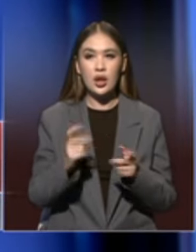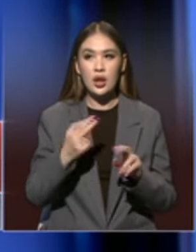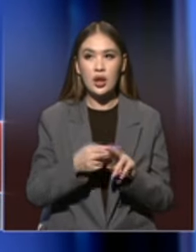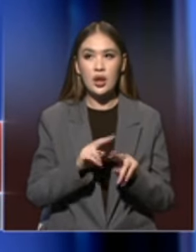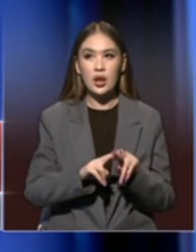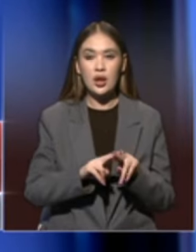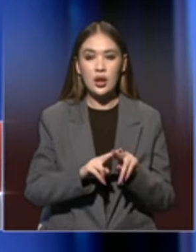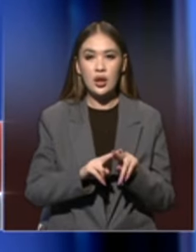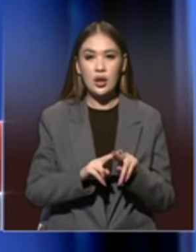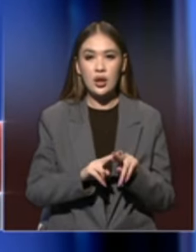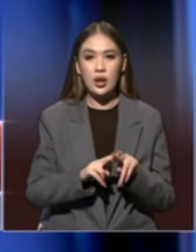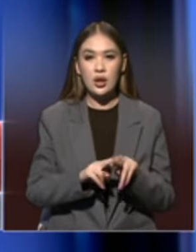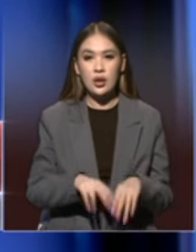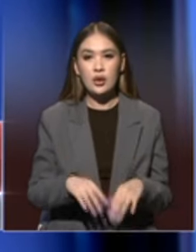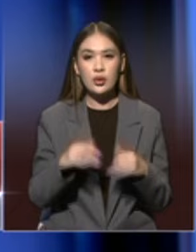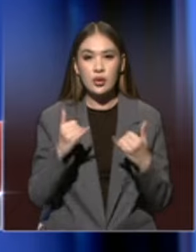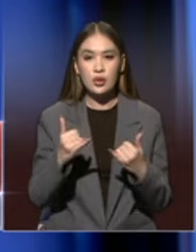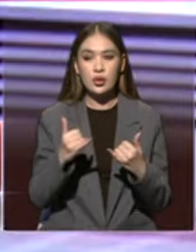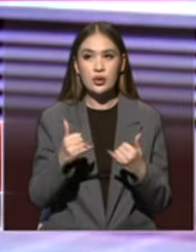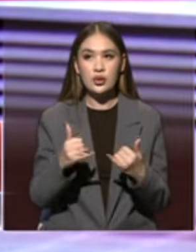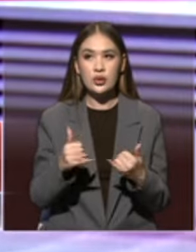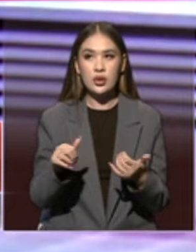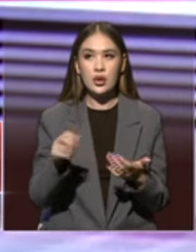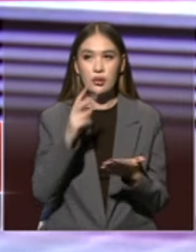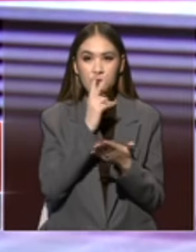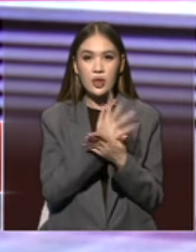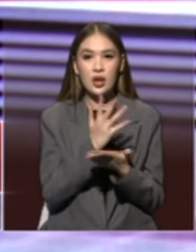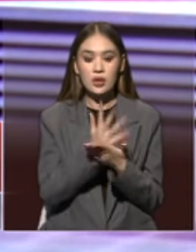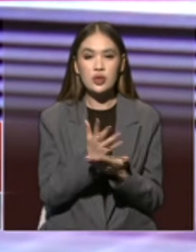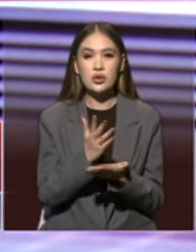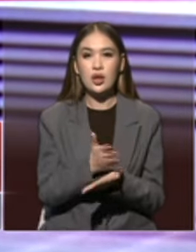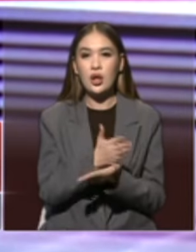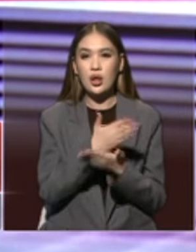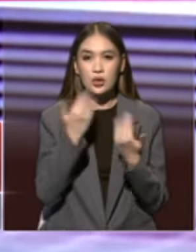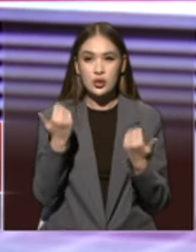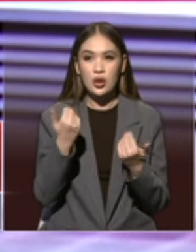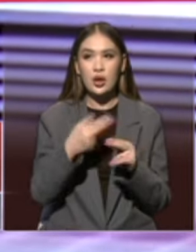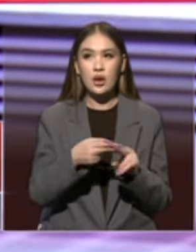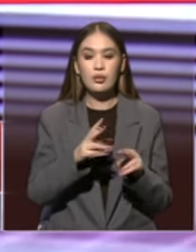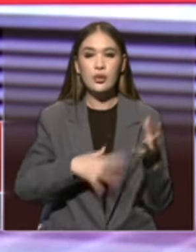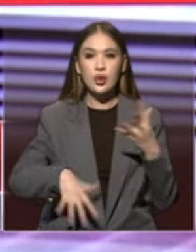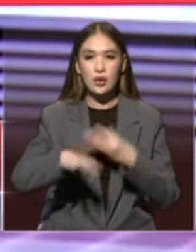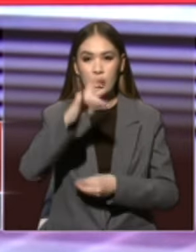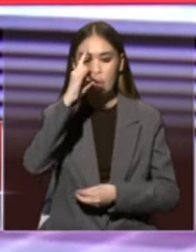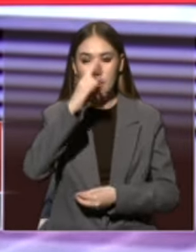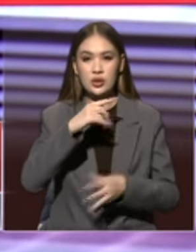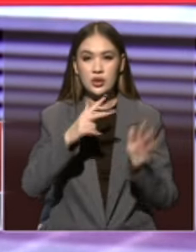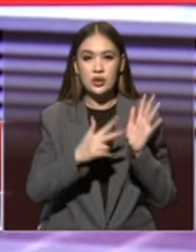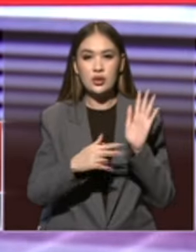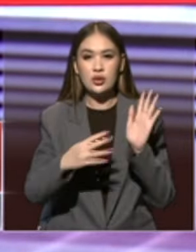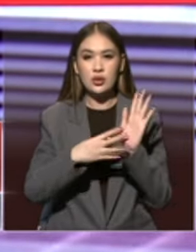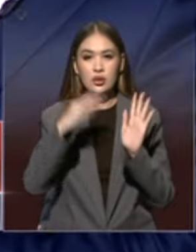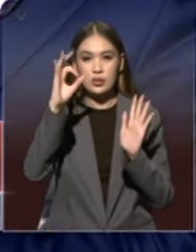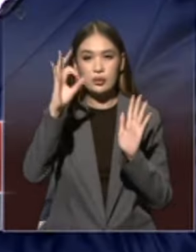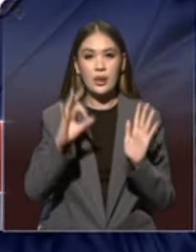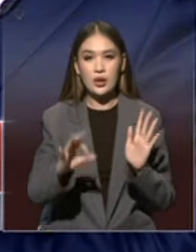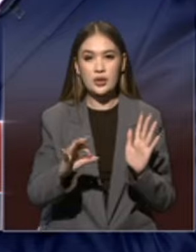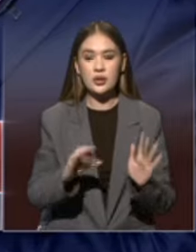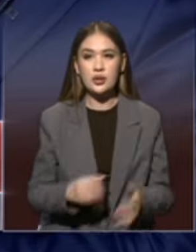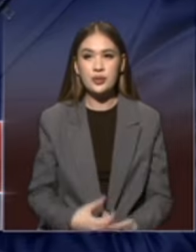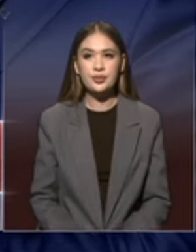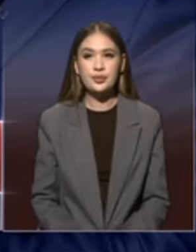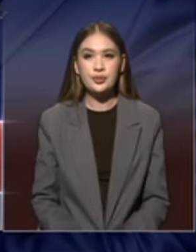облысы бойынша менде қазір қолымда мәлімет жоқ, бірақ жалпы бойынша енді бүкіл Қазақстан бойынша 89% құрайды. 89%,